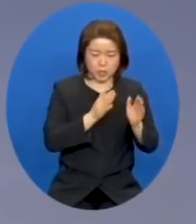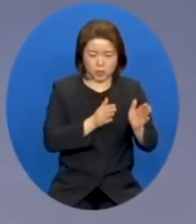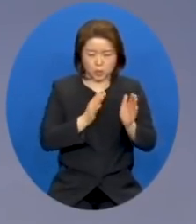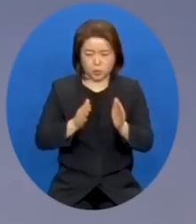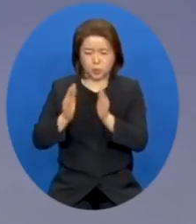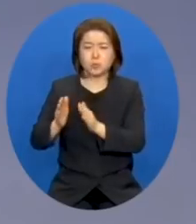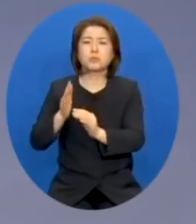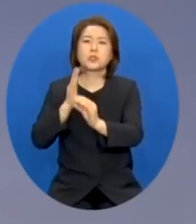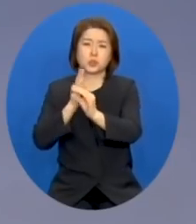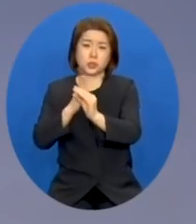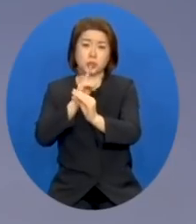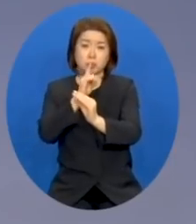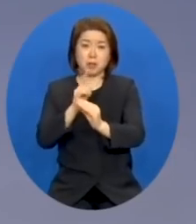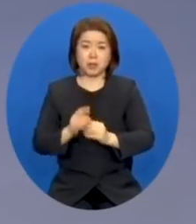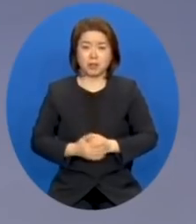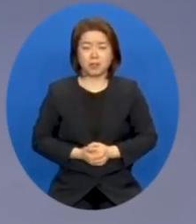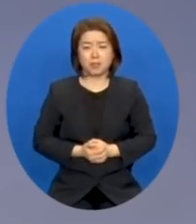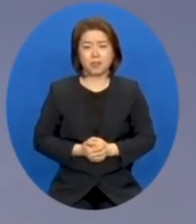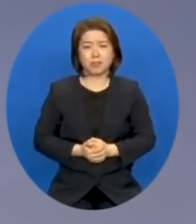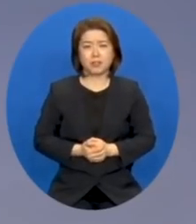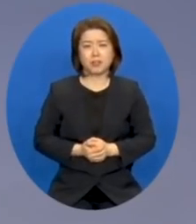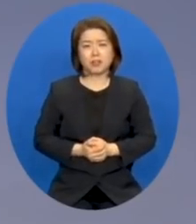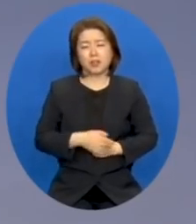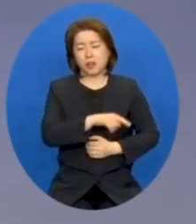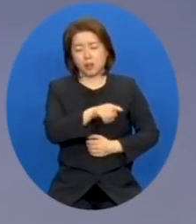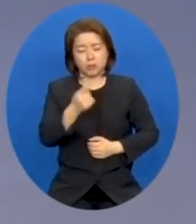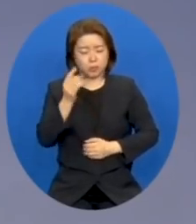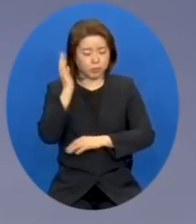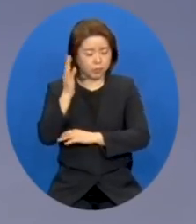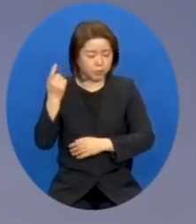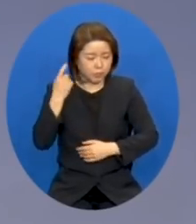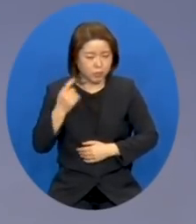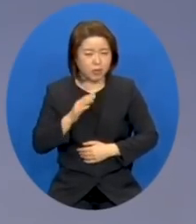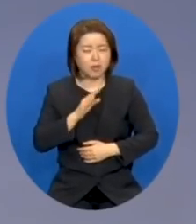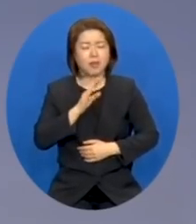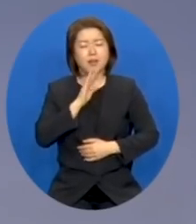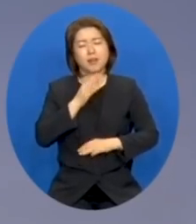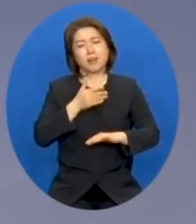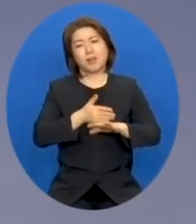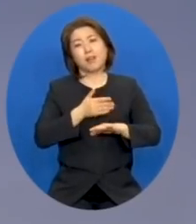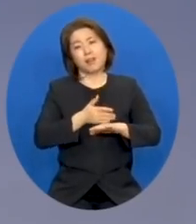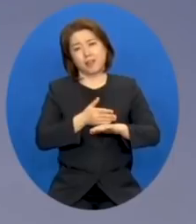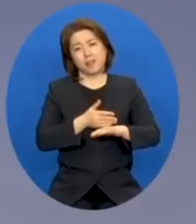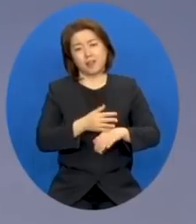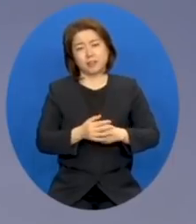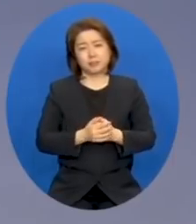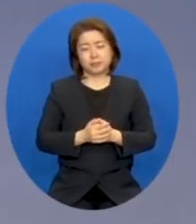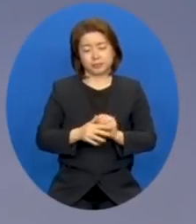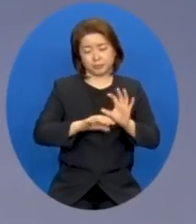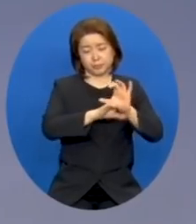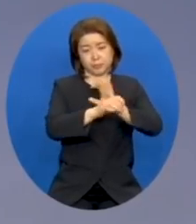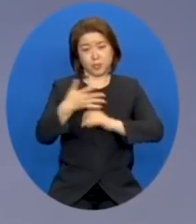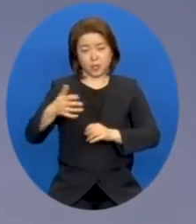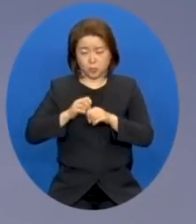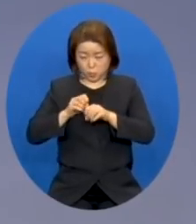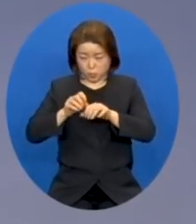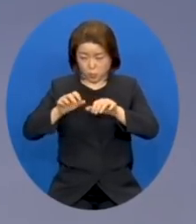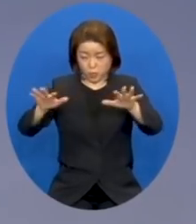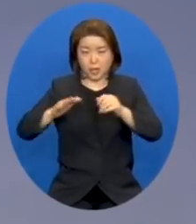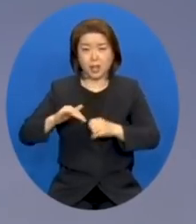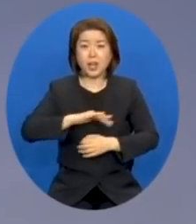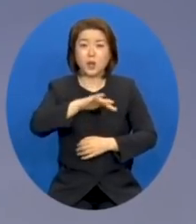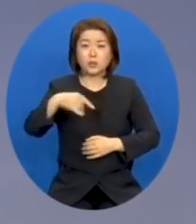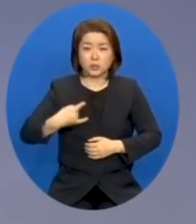하고 있다고 너무 감사 하더라 코로나 일고 확산이 우리에게